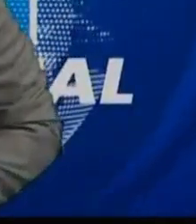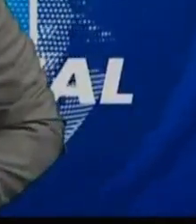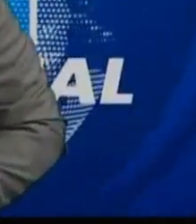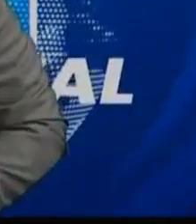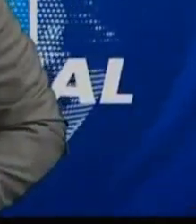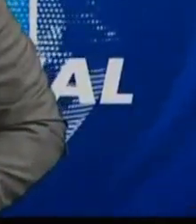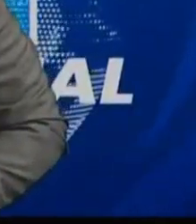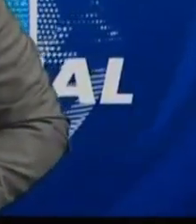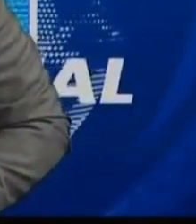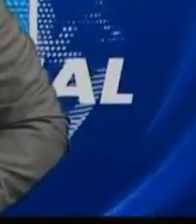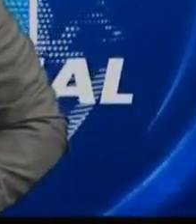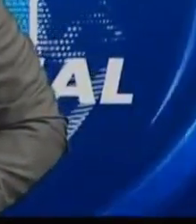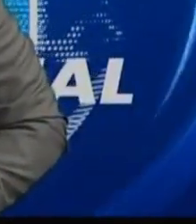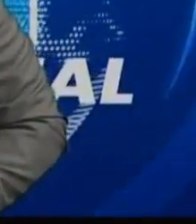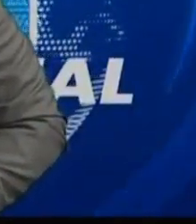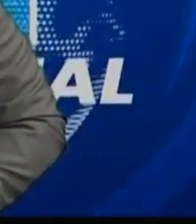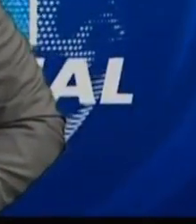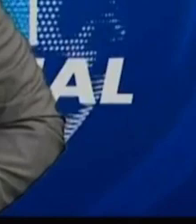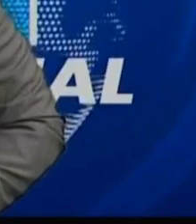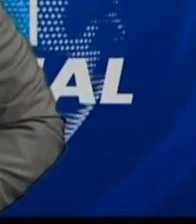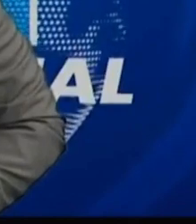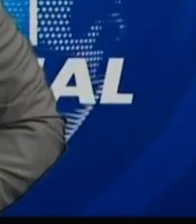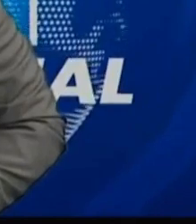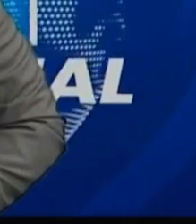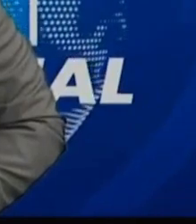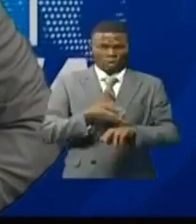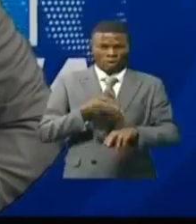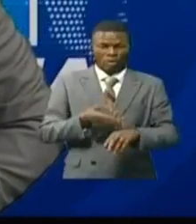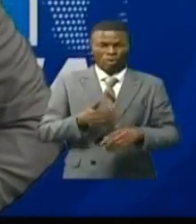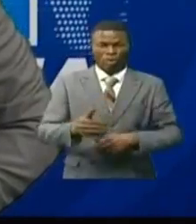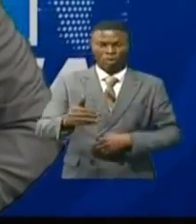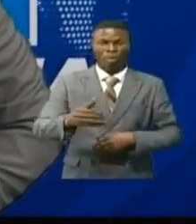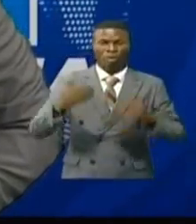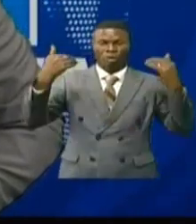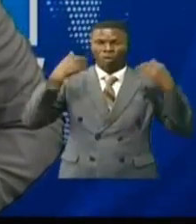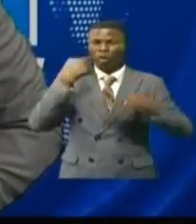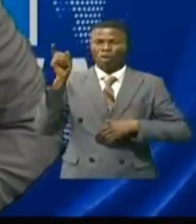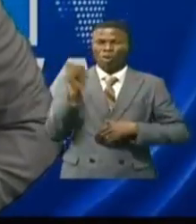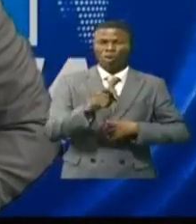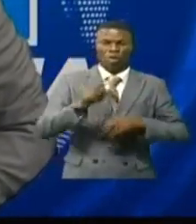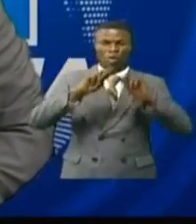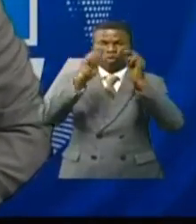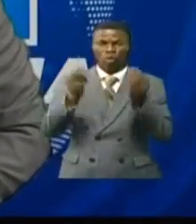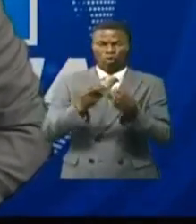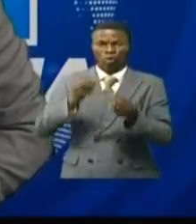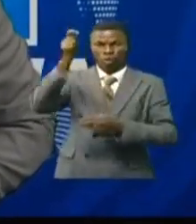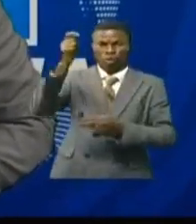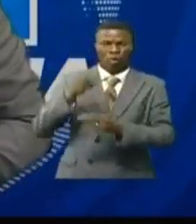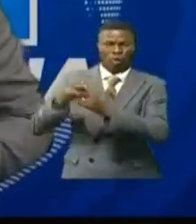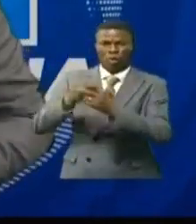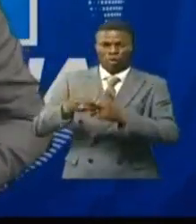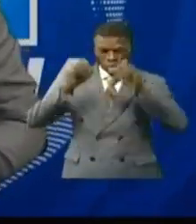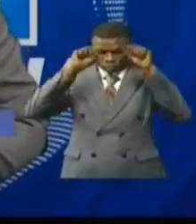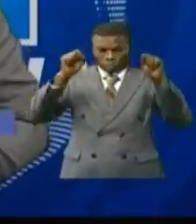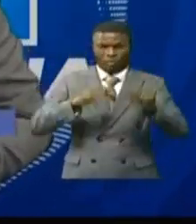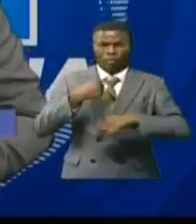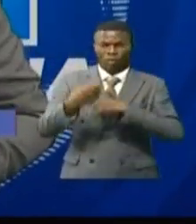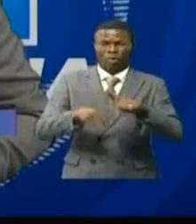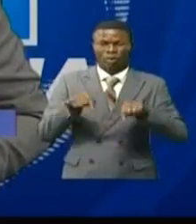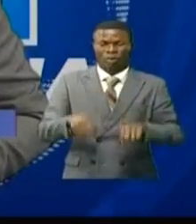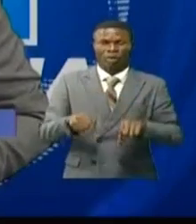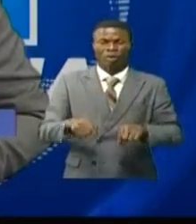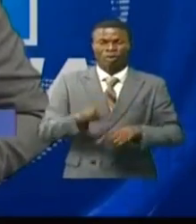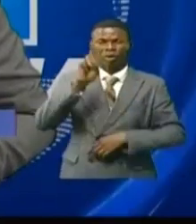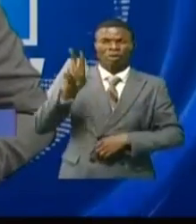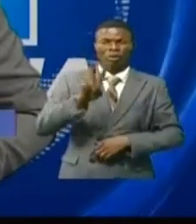Bienvenue aux 20h. Dans l'actualité de dernières heures, le commandement de la garde républicaine est officiellement passé d'une main à l'autre ce